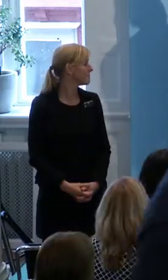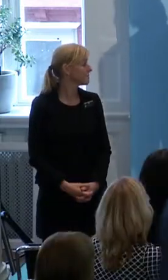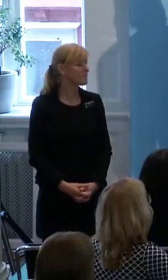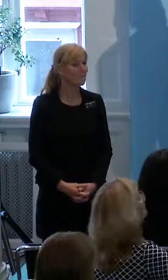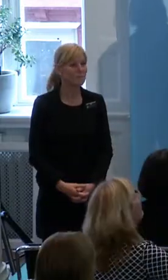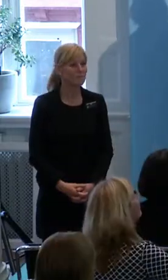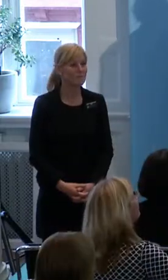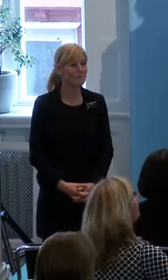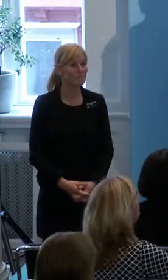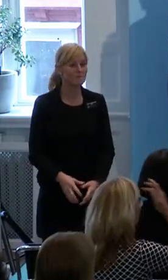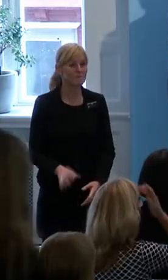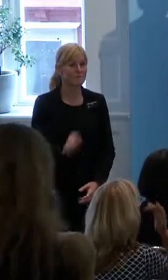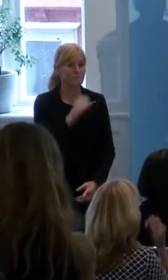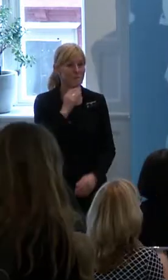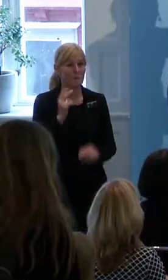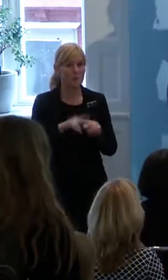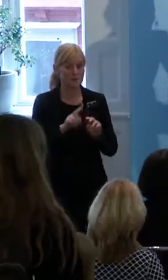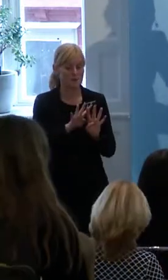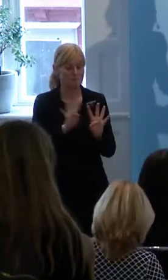Får ni plats allihopa?